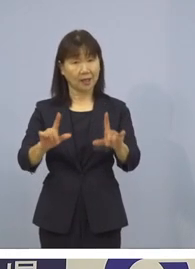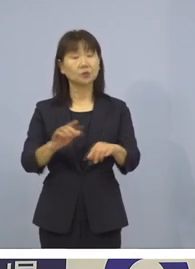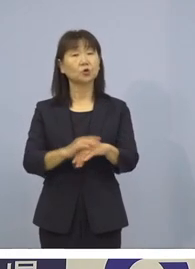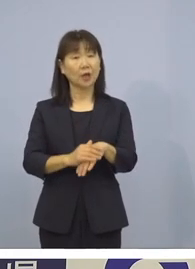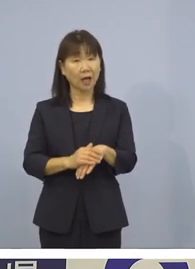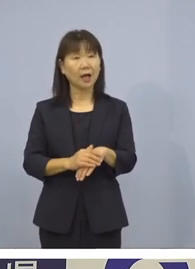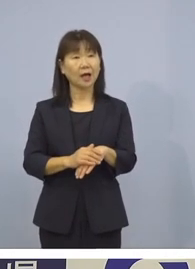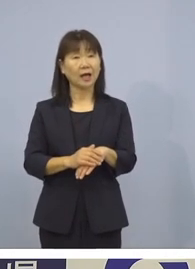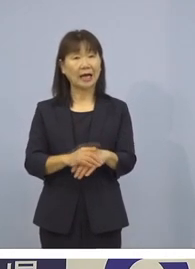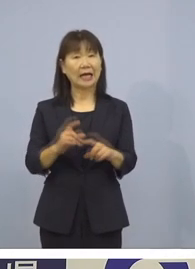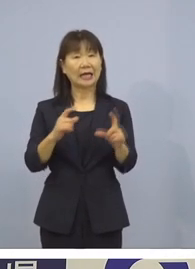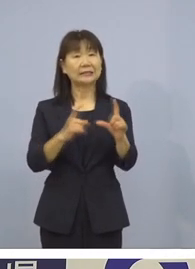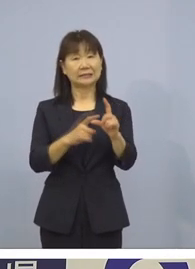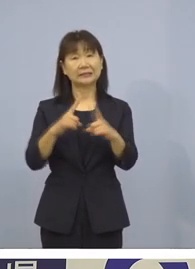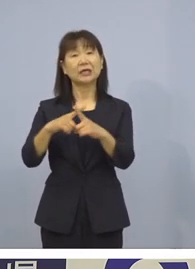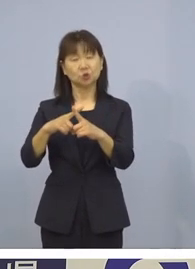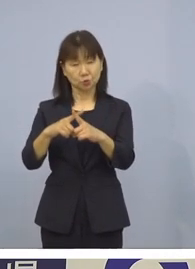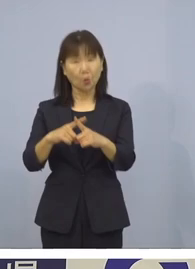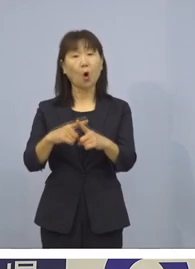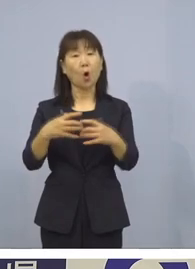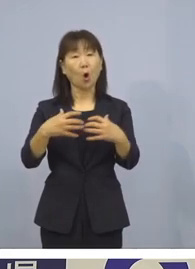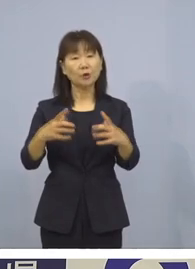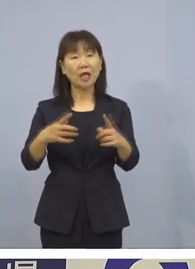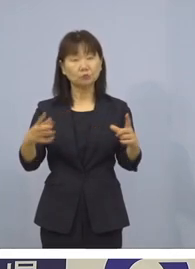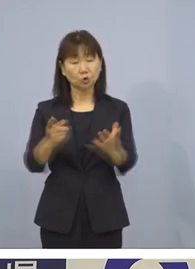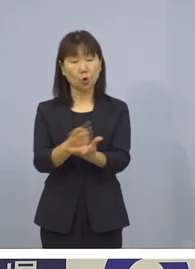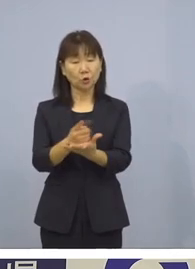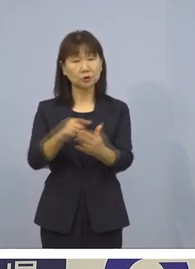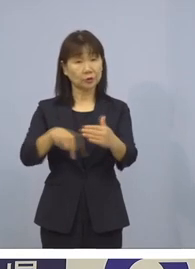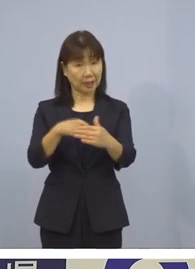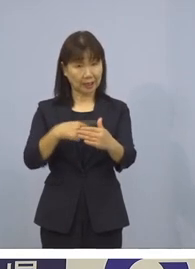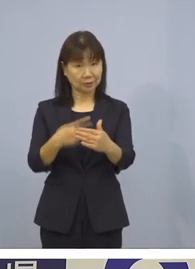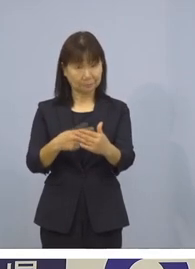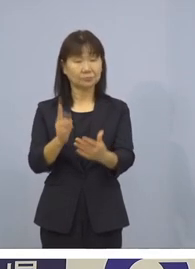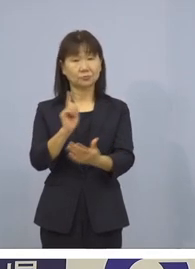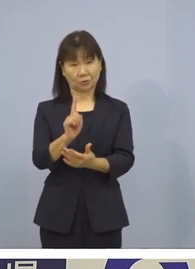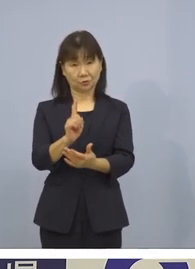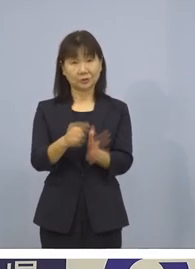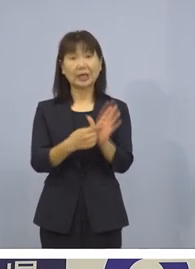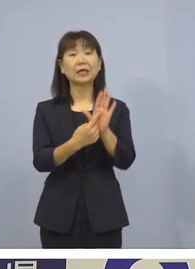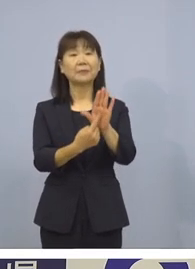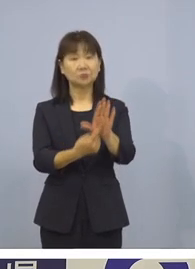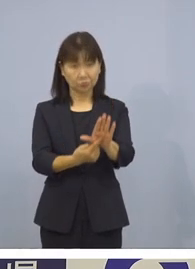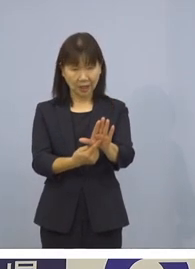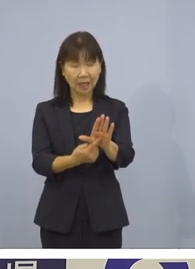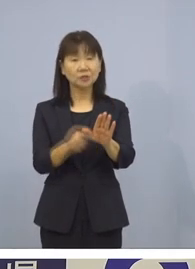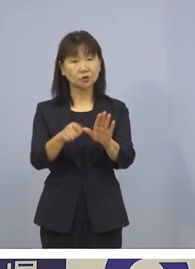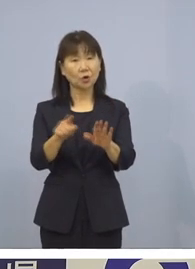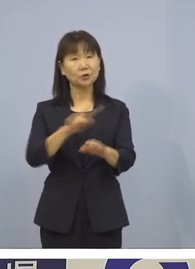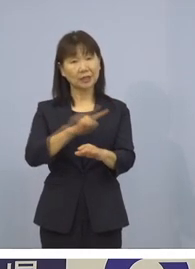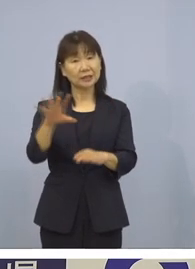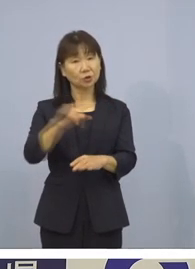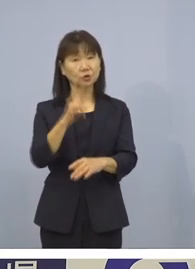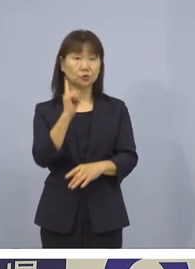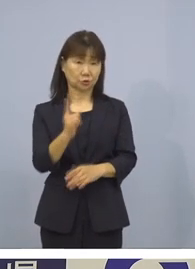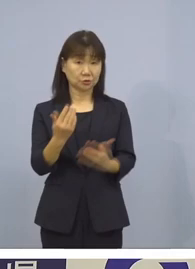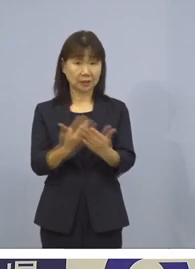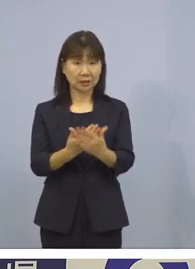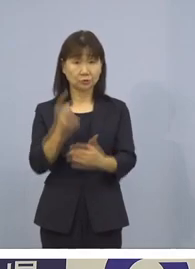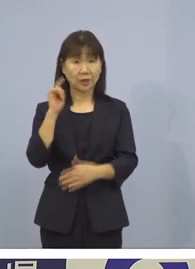の方針で掲げますのでですね、その一つの先取りになっていると考えております